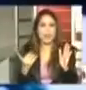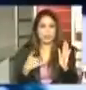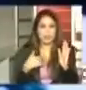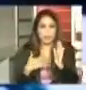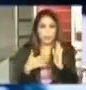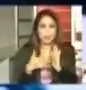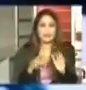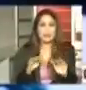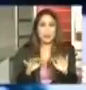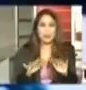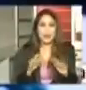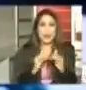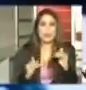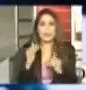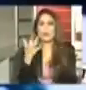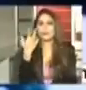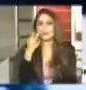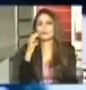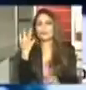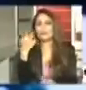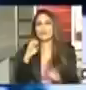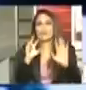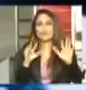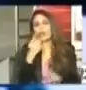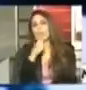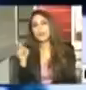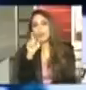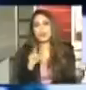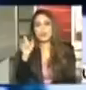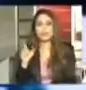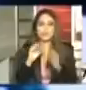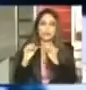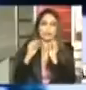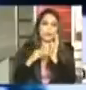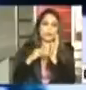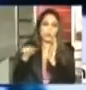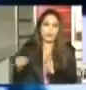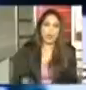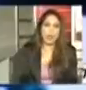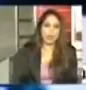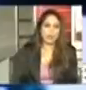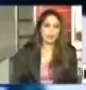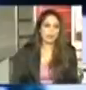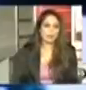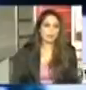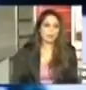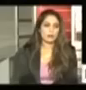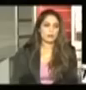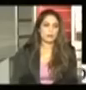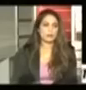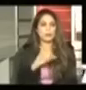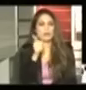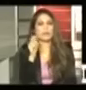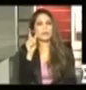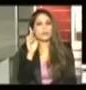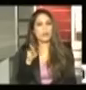בגוגל, יותר מ-38 מיליון אנשים, השתמשו בתמונה, כאילו, זה המספרים של גוגל, כאילו. אז ראשית, קודם כל, יכולת